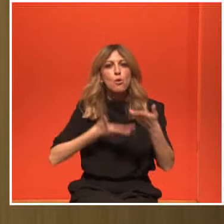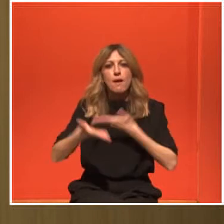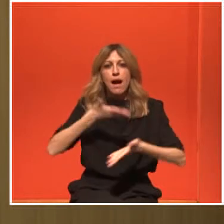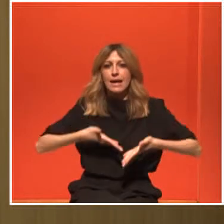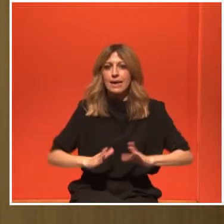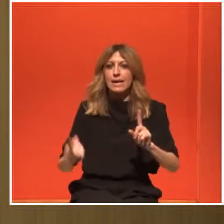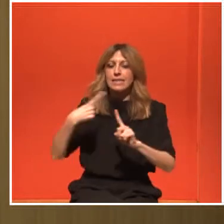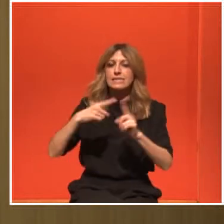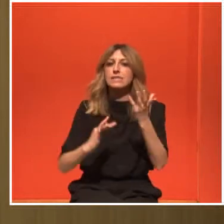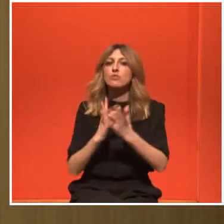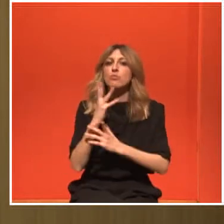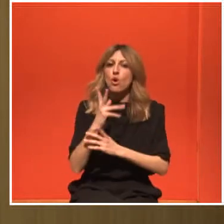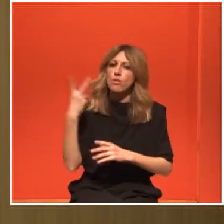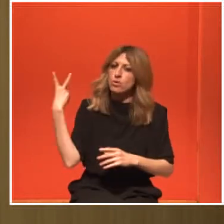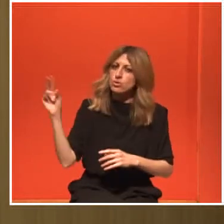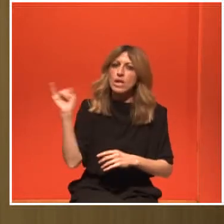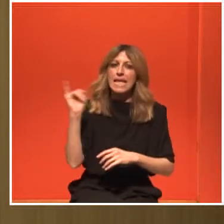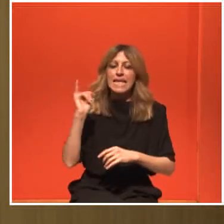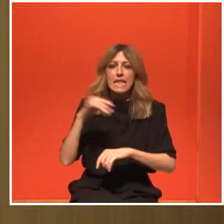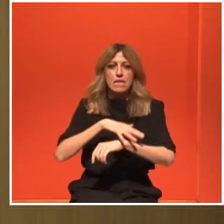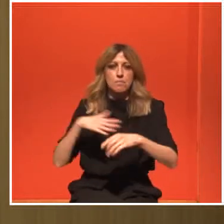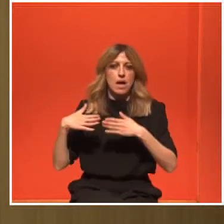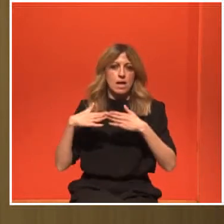Υπότιτλοι AUTHORWAVE